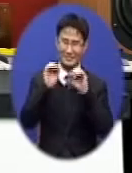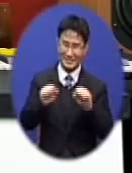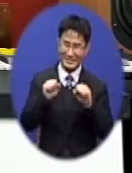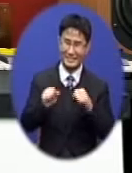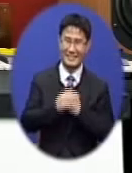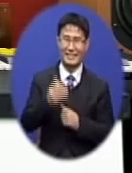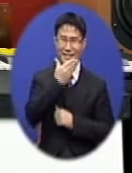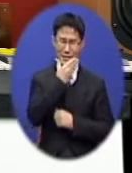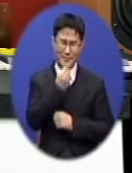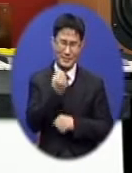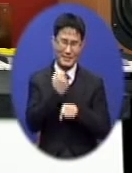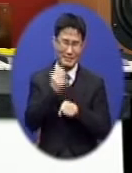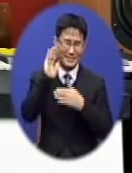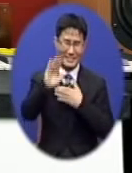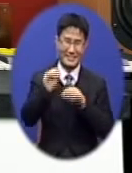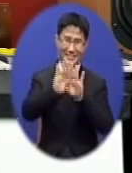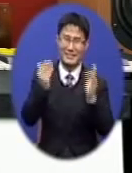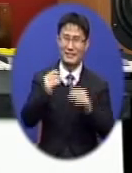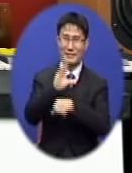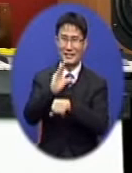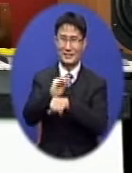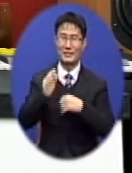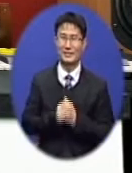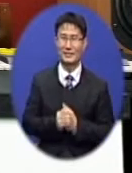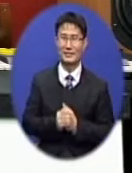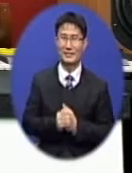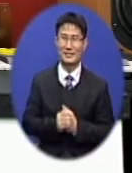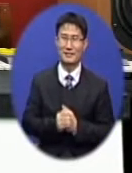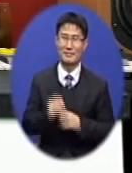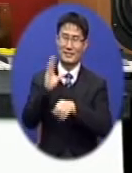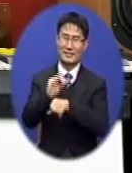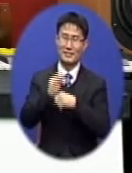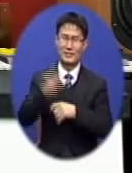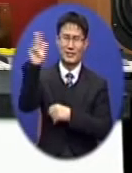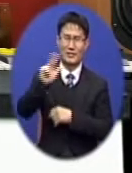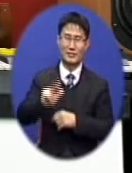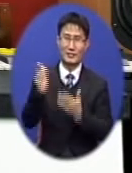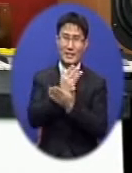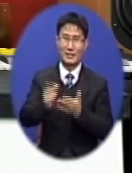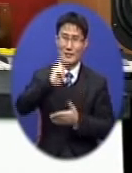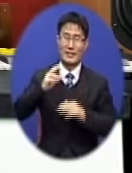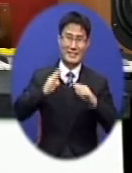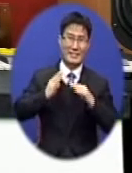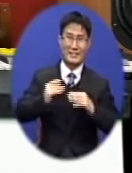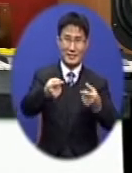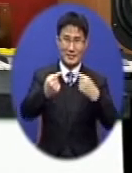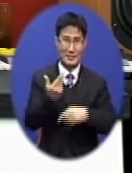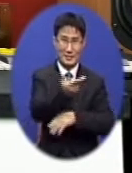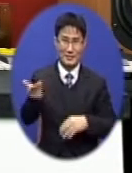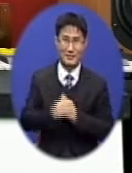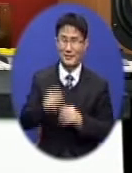안녕하세요. 행복한 미래를 여는 방송 생방송 전국 나눔 노래자랑에 오신